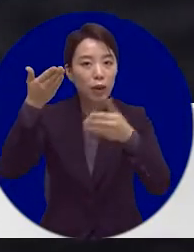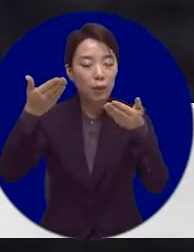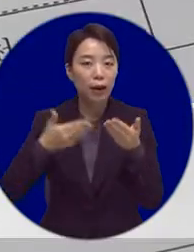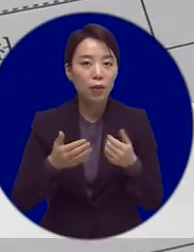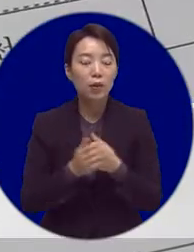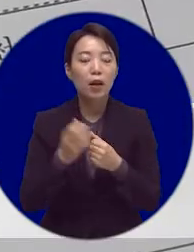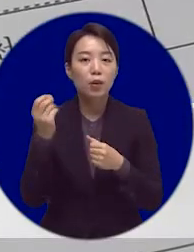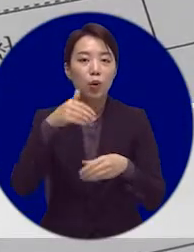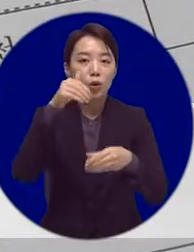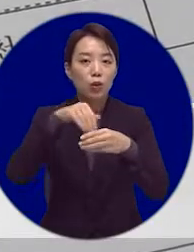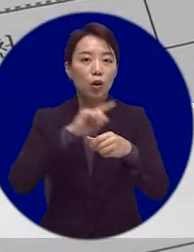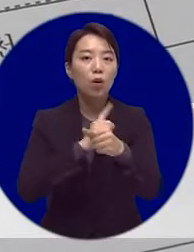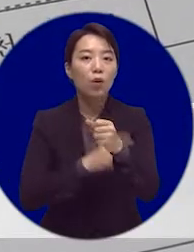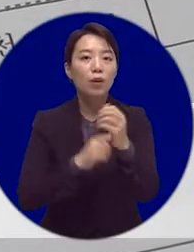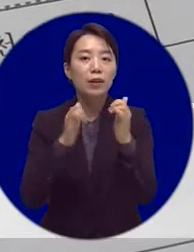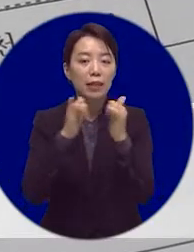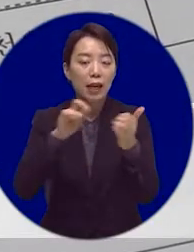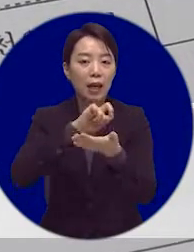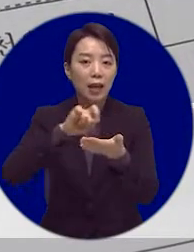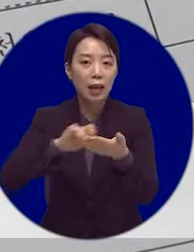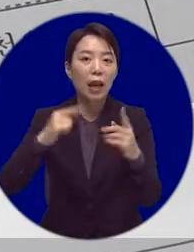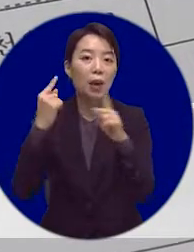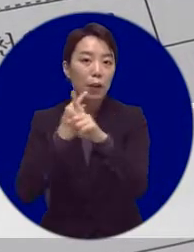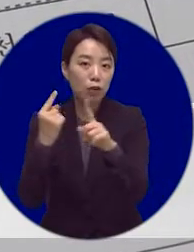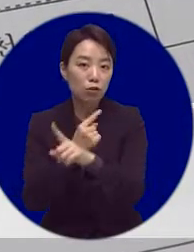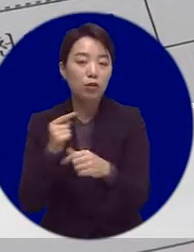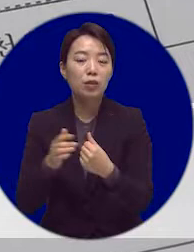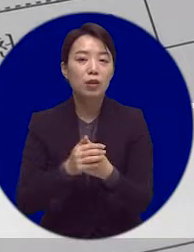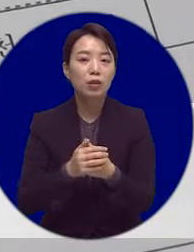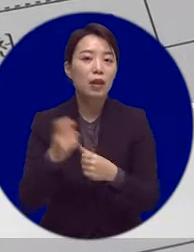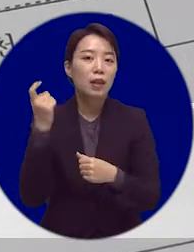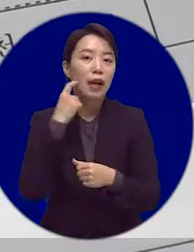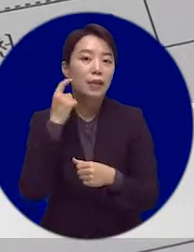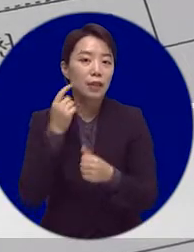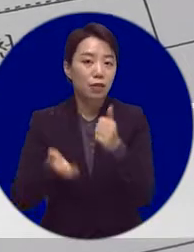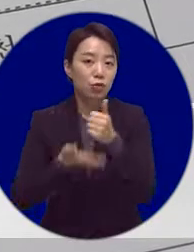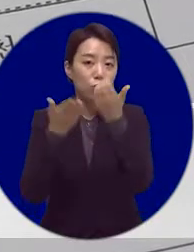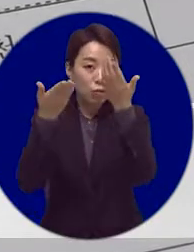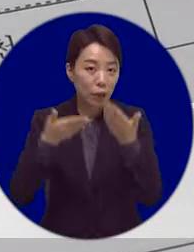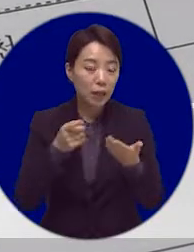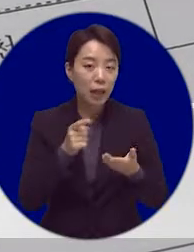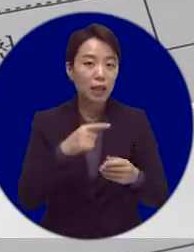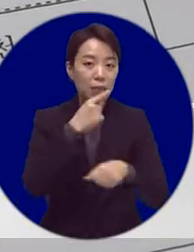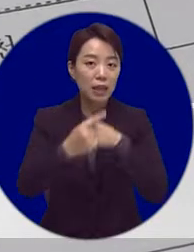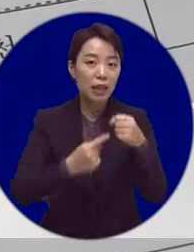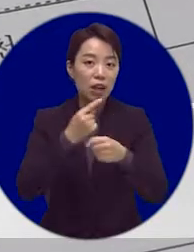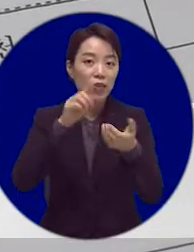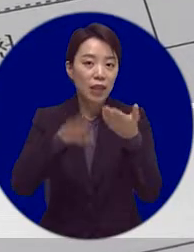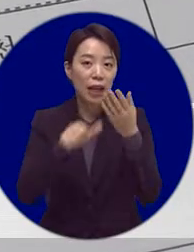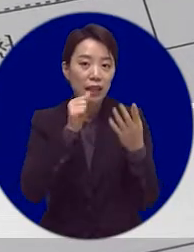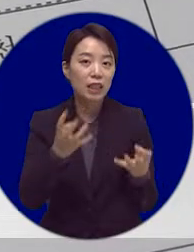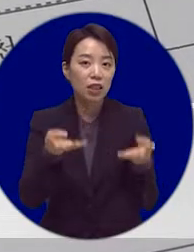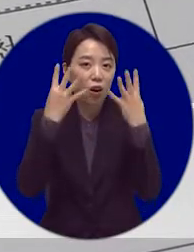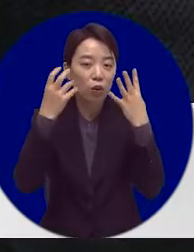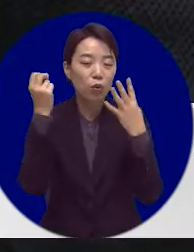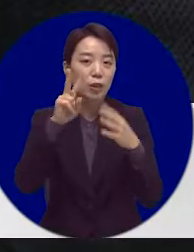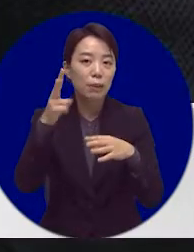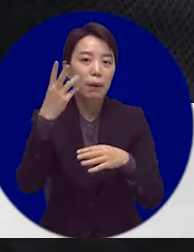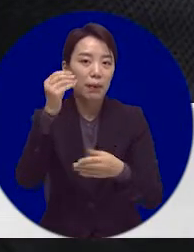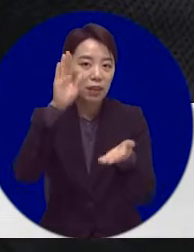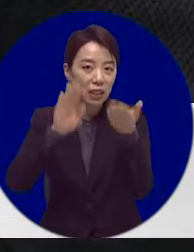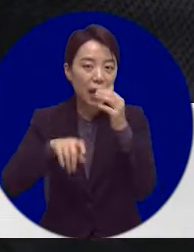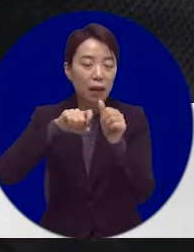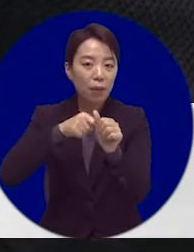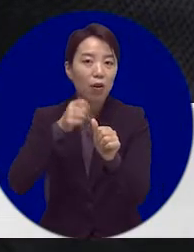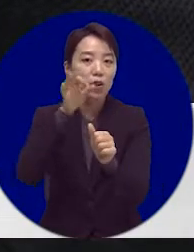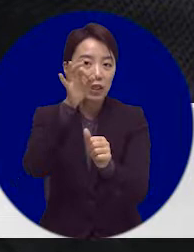추천받거나 선거권자의 서명이나 인형을 위변조하는 등 허위의 추천을 받는 경우 1년 이하의 징역 또는 200만 원